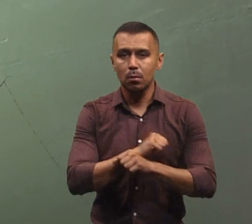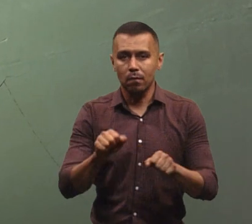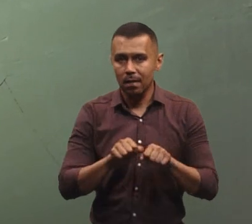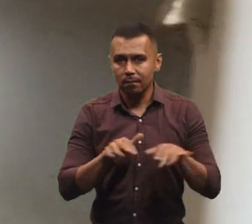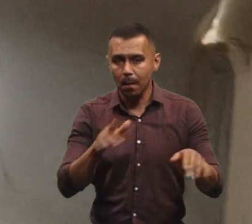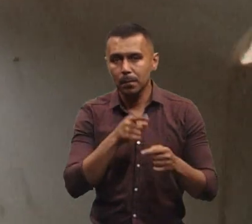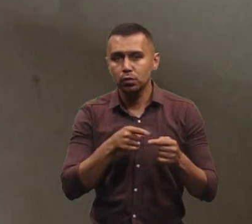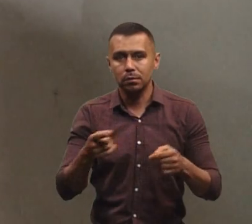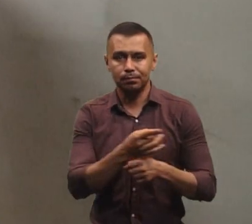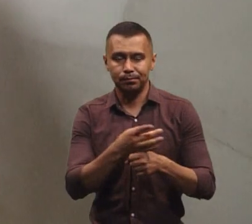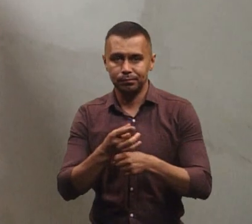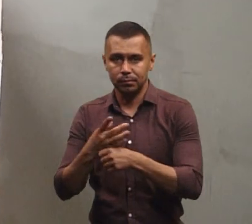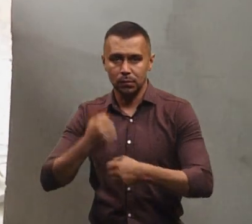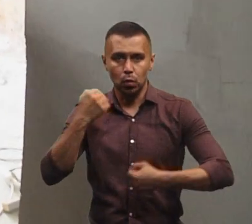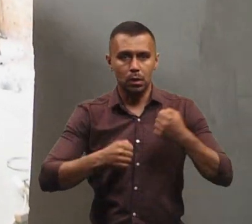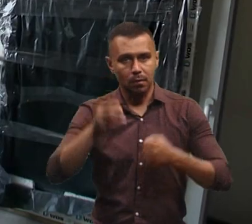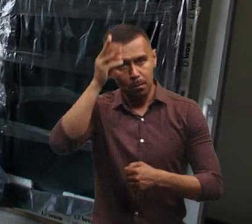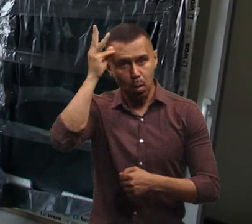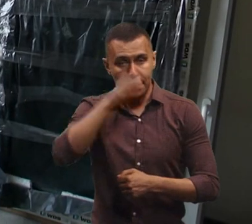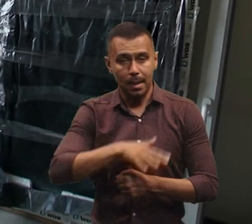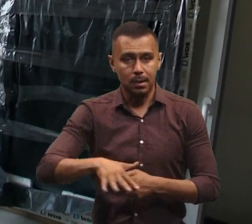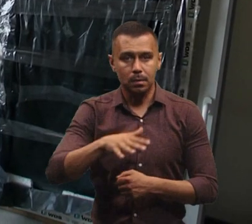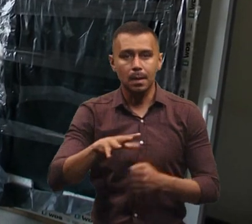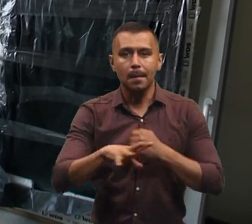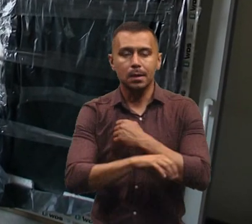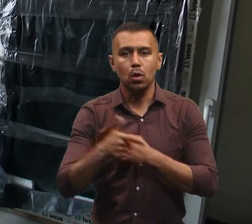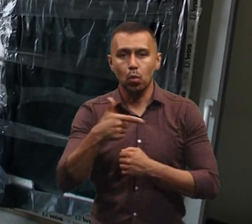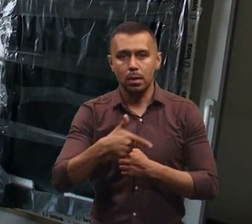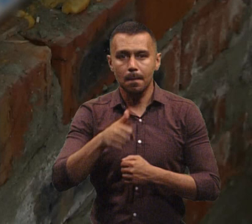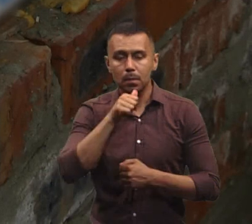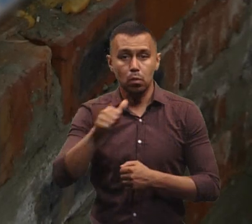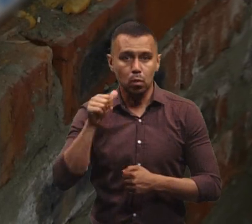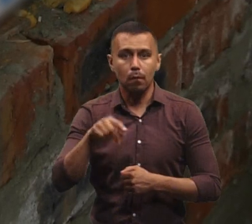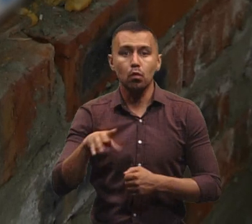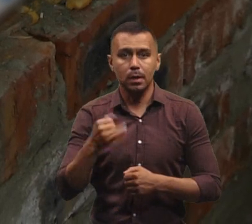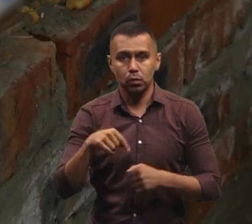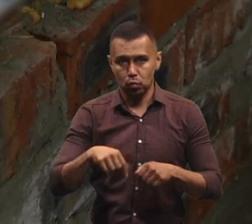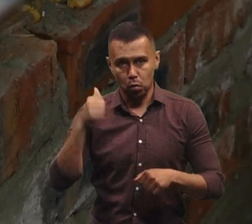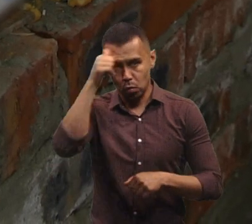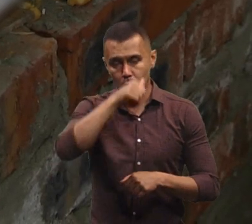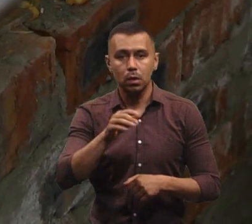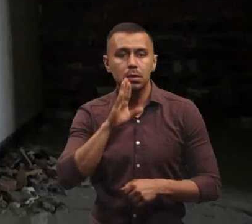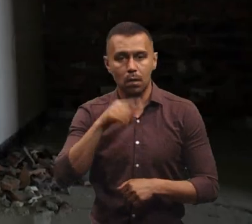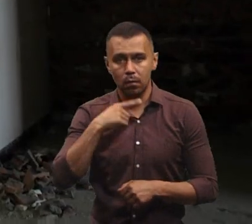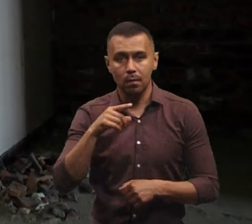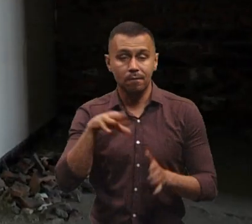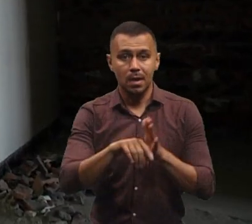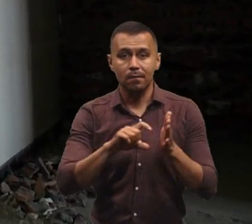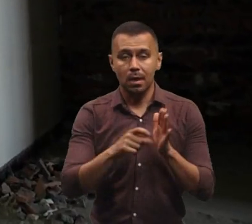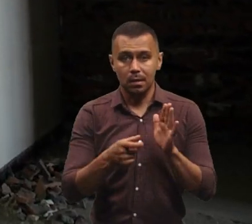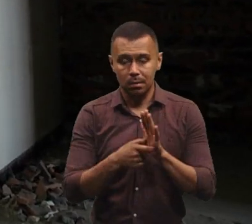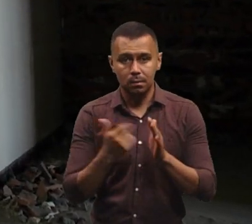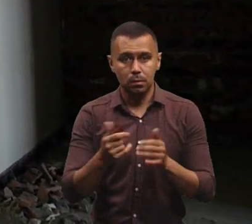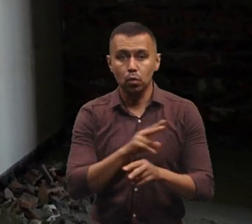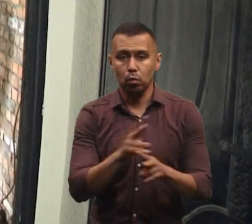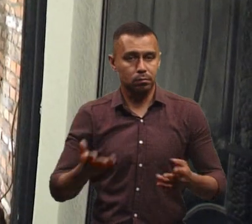хвилею під час ракетних ударів Росії по Хмельницькому наприкінці грудня минулого року та у лютому цього. Жінка каже, у квартирі цій зараз